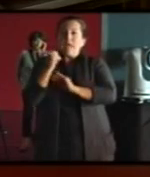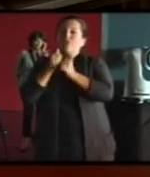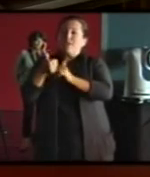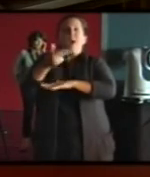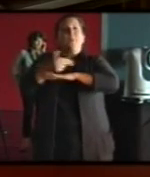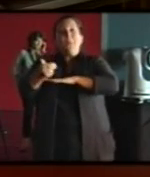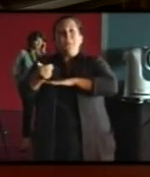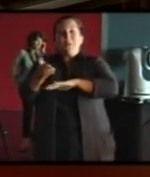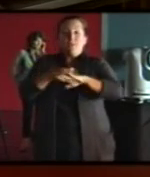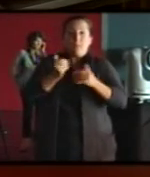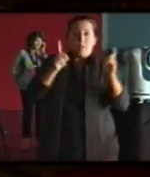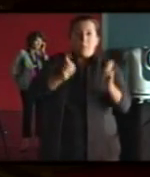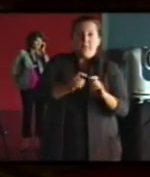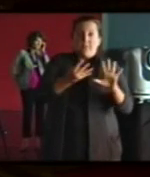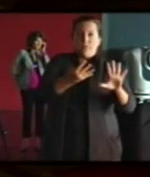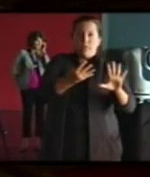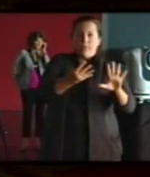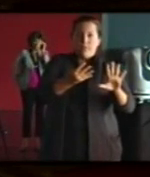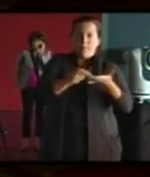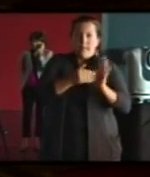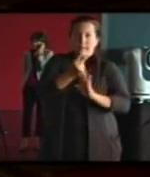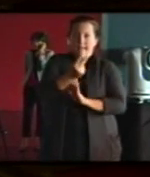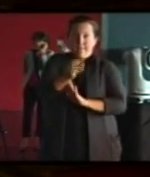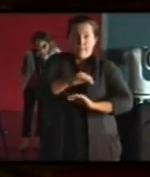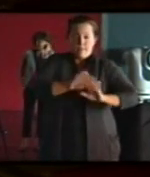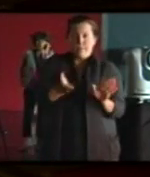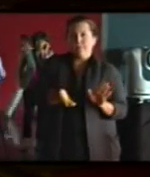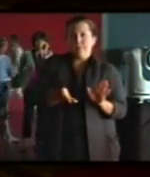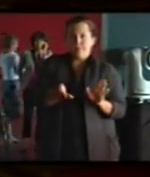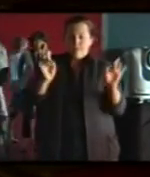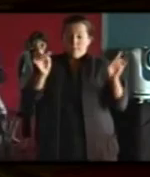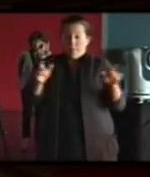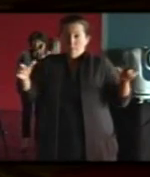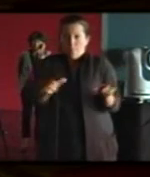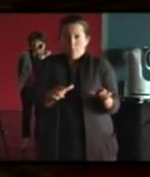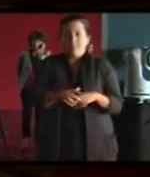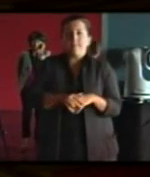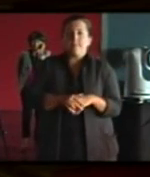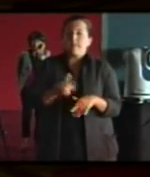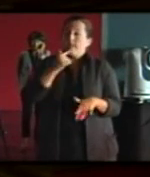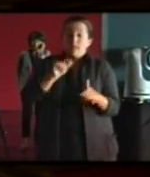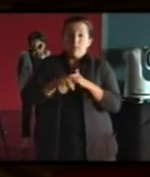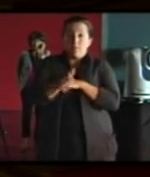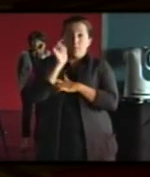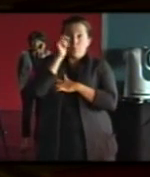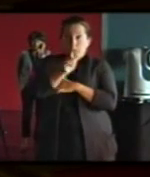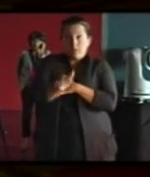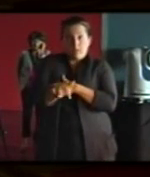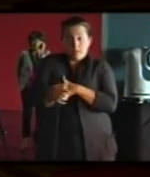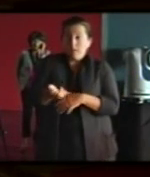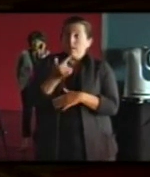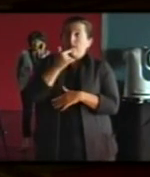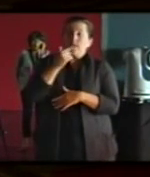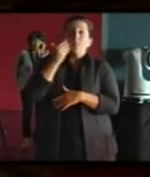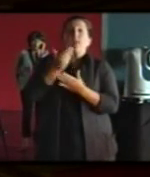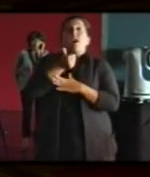travail. Aujourd'hui, on en compte 9 à 12. Ça a une conséquence évidente qui est que chaque fois qu'on